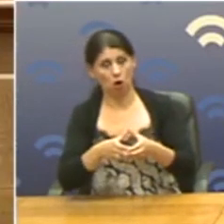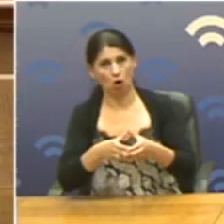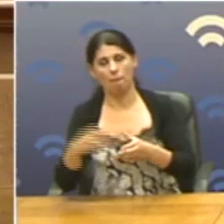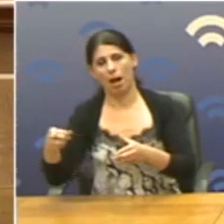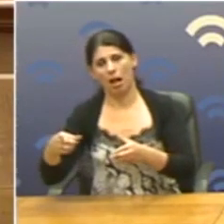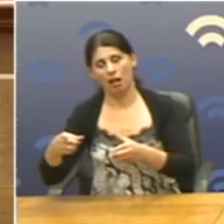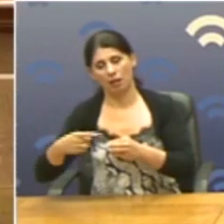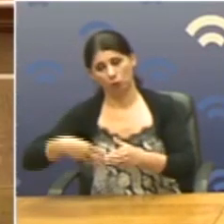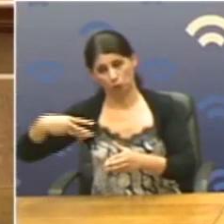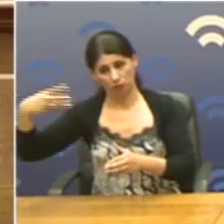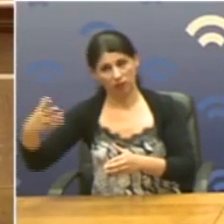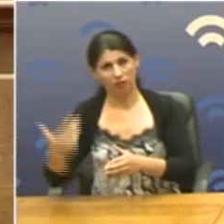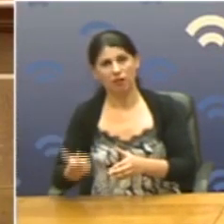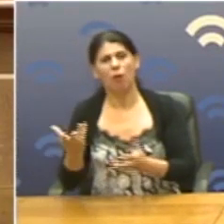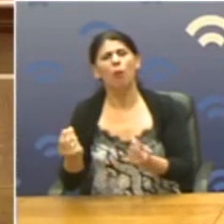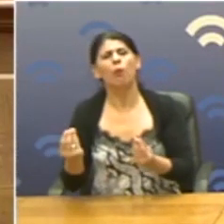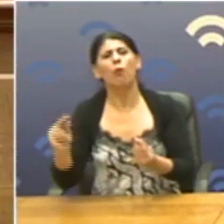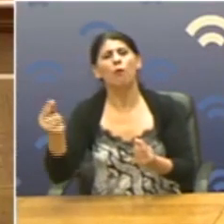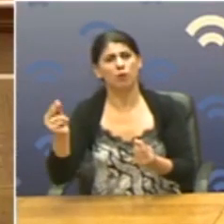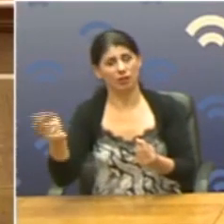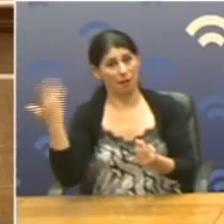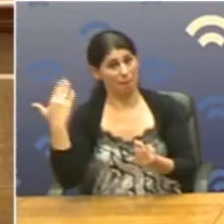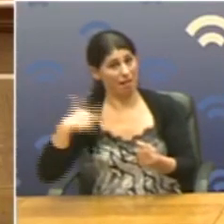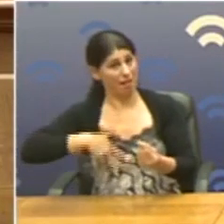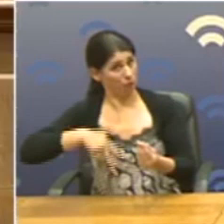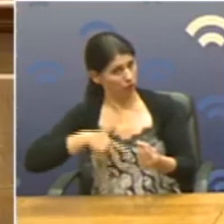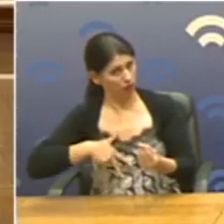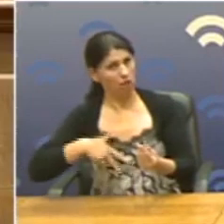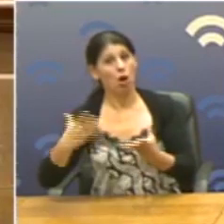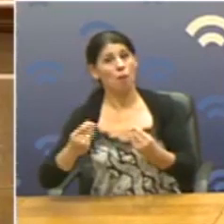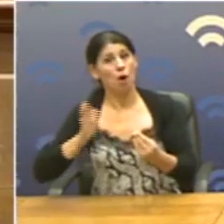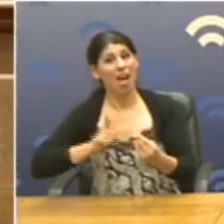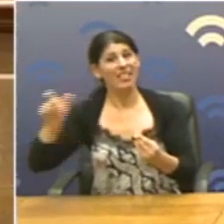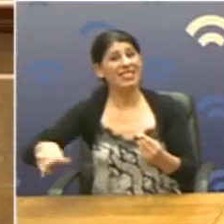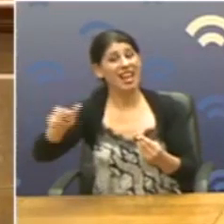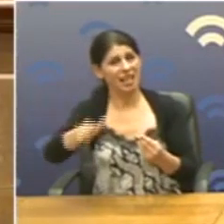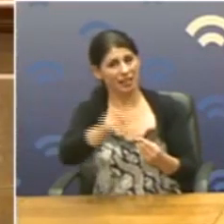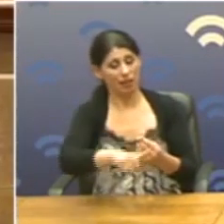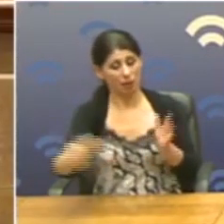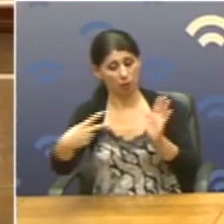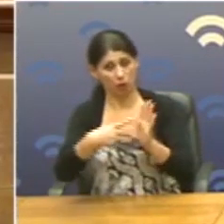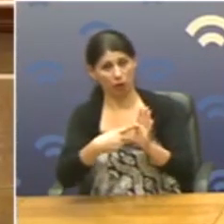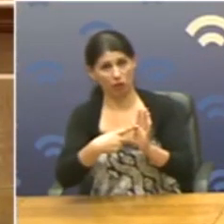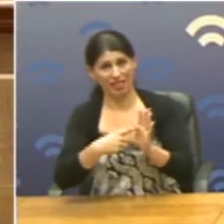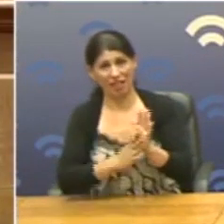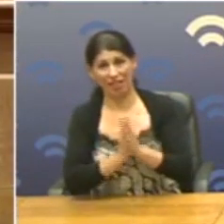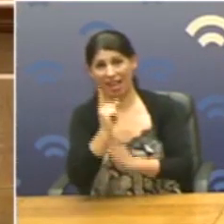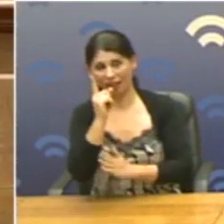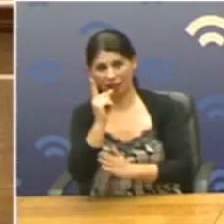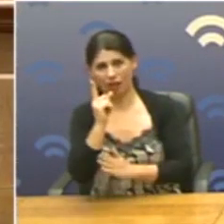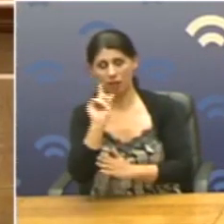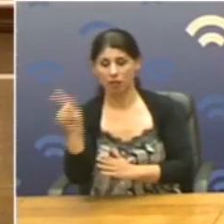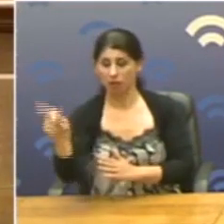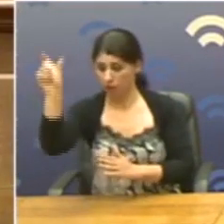αντιπολίτευσης βρίσκονται πλέον πολλοί βουλευτές, πρώην υπουργοί, πολλά στελέχη που το 2011